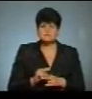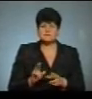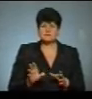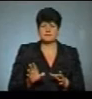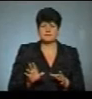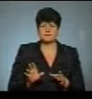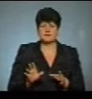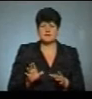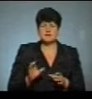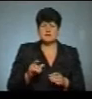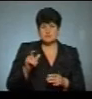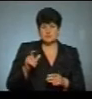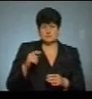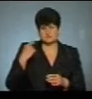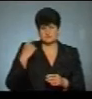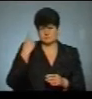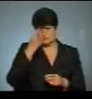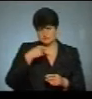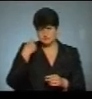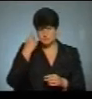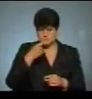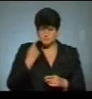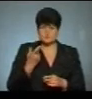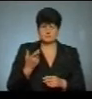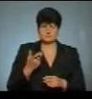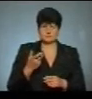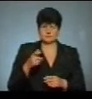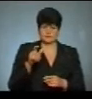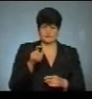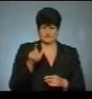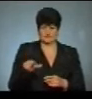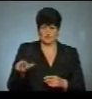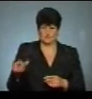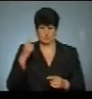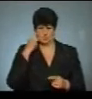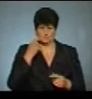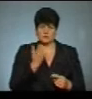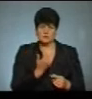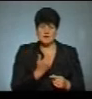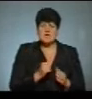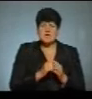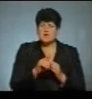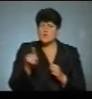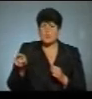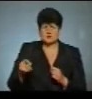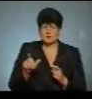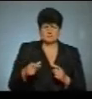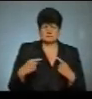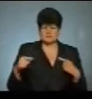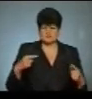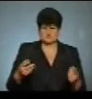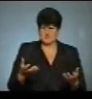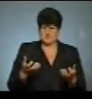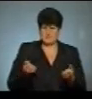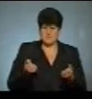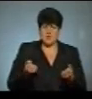з суб'єктивною реальністю кожного. І як кожен це сприймає. І